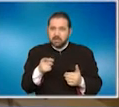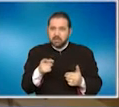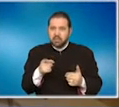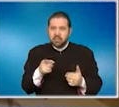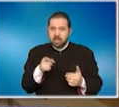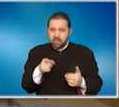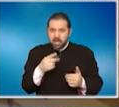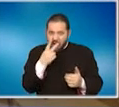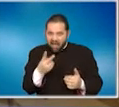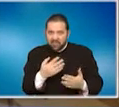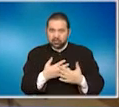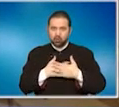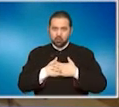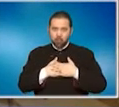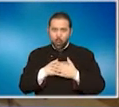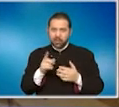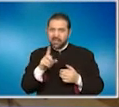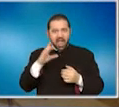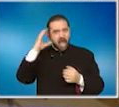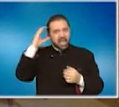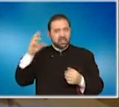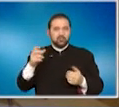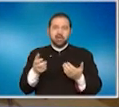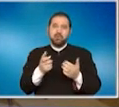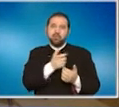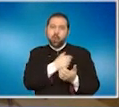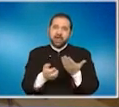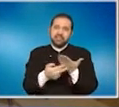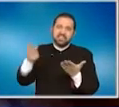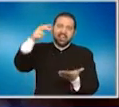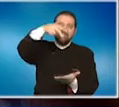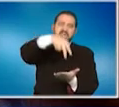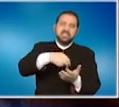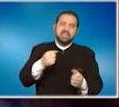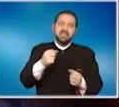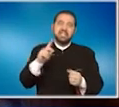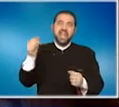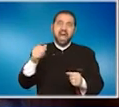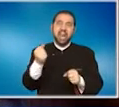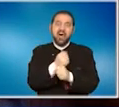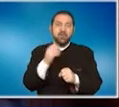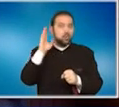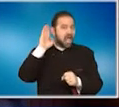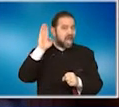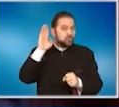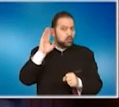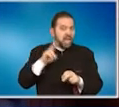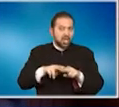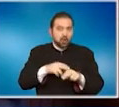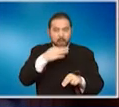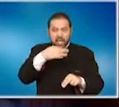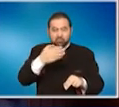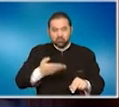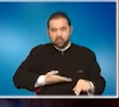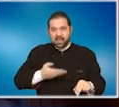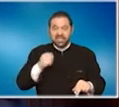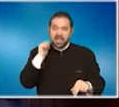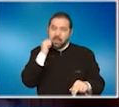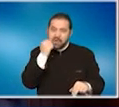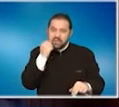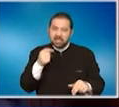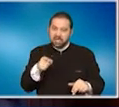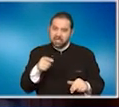el că copilul ăla să mai ridică viu de acolo. Dar a făcut ascultare. Dar a făcut ascultare. L-a dus la Ava Ghelasie și a zis, du-te și fă. El și-a